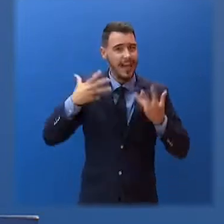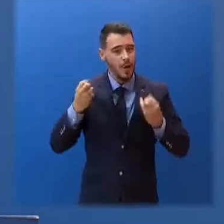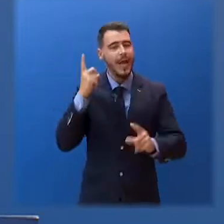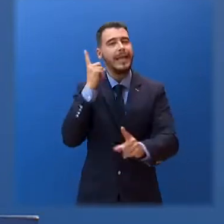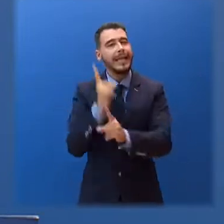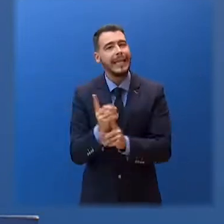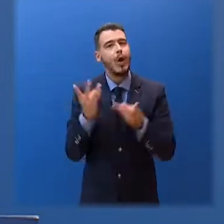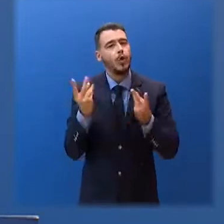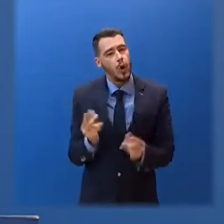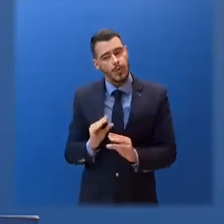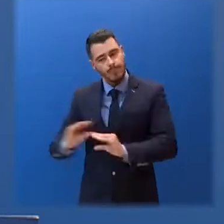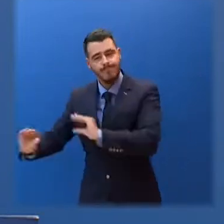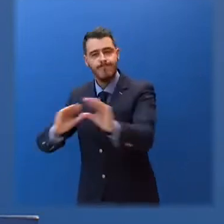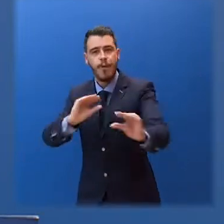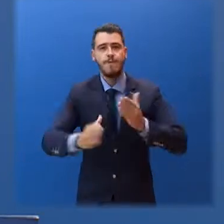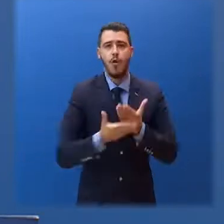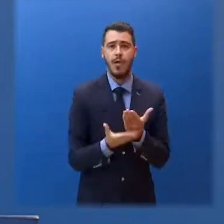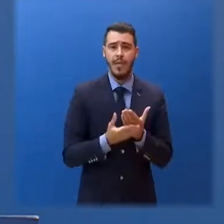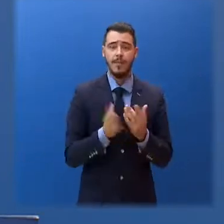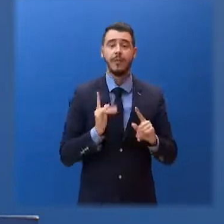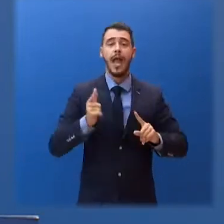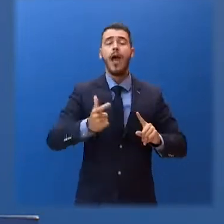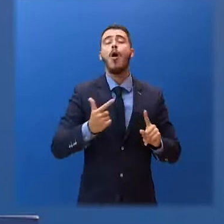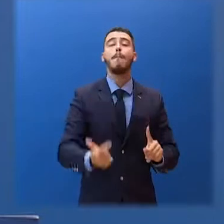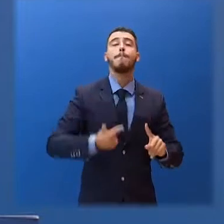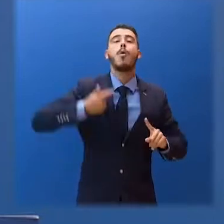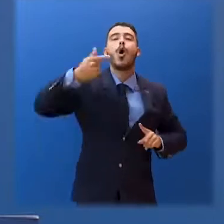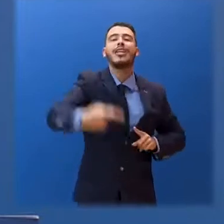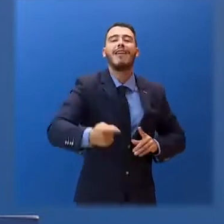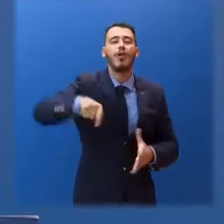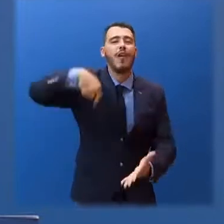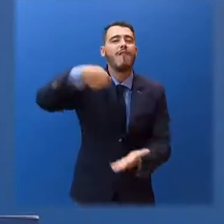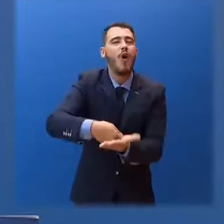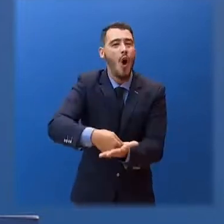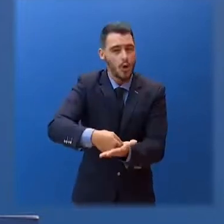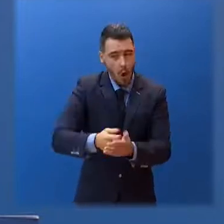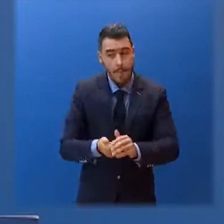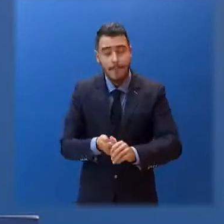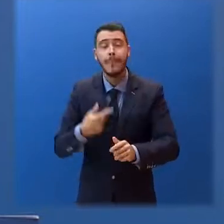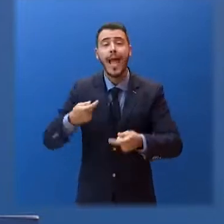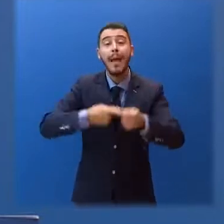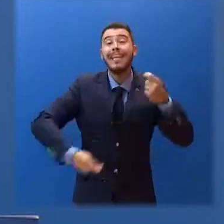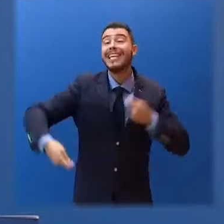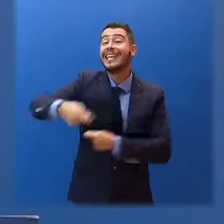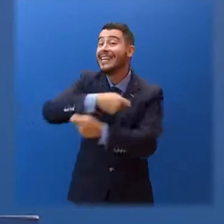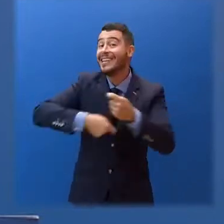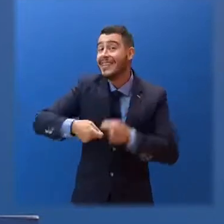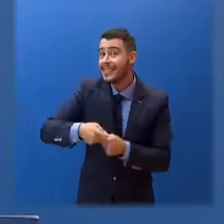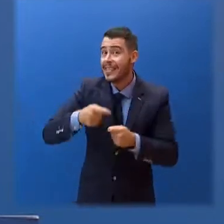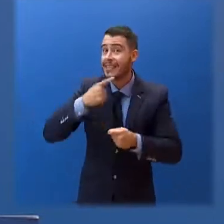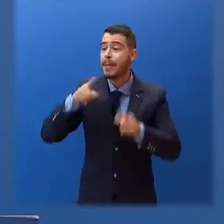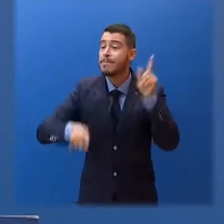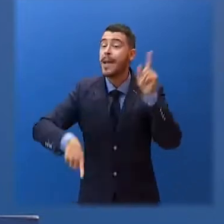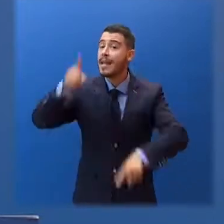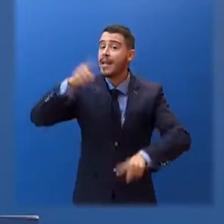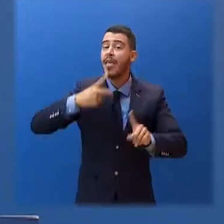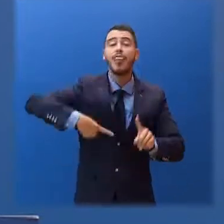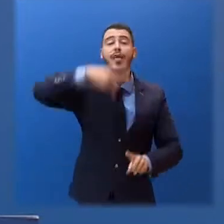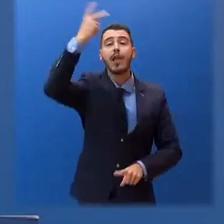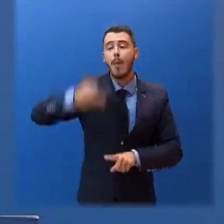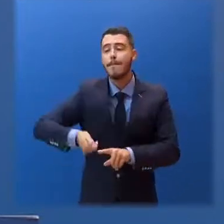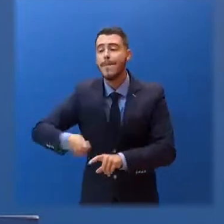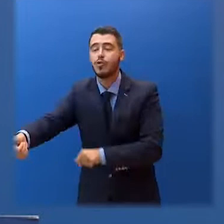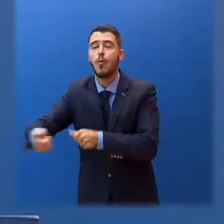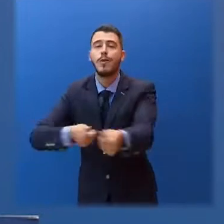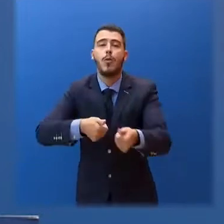κύκλος επιστρεπτέας προκαταβολής πάνω από 1 δισεκατομμύριο ευρώ, που θα καλύπτει ακόμη και επιχειρήσεις χωρίς ταμιακή μηχανή.